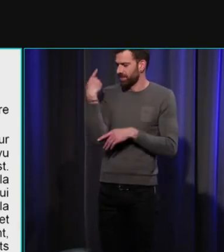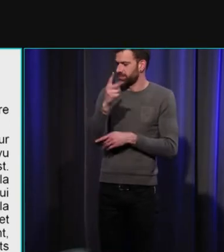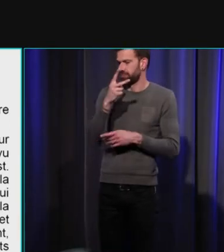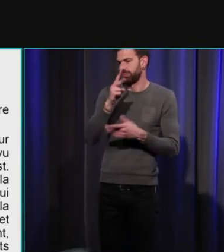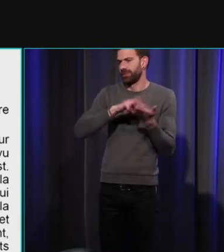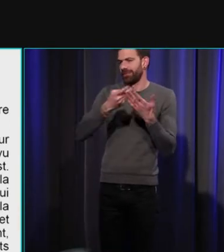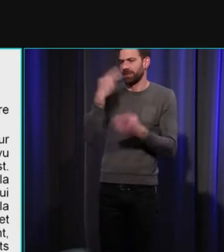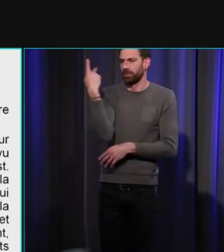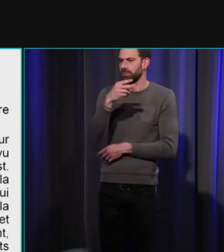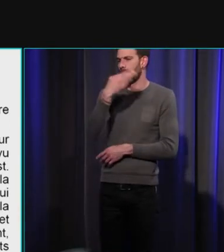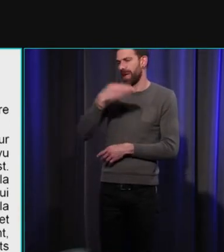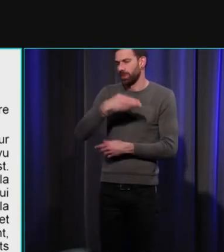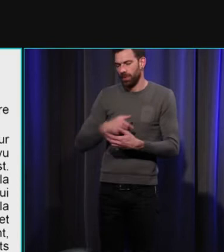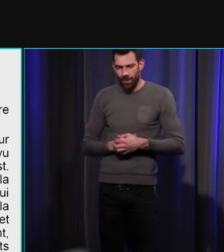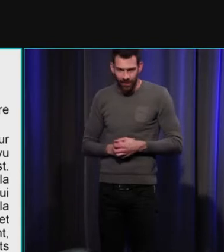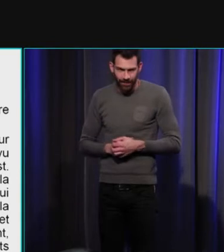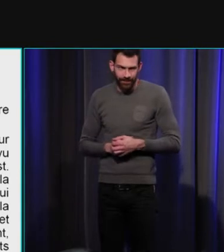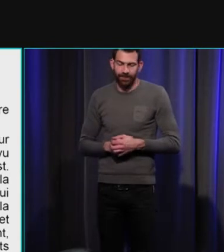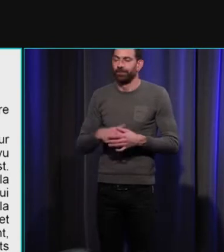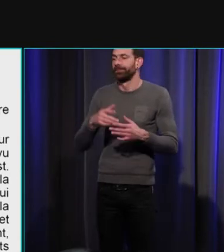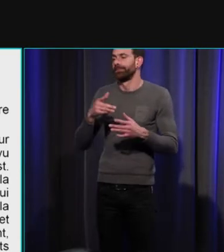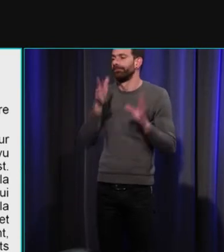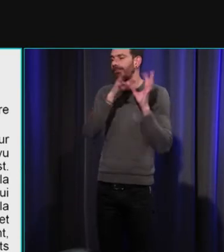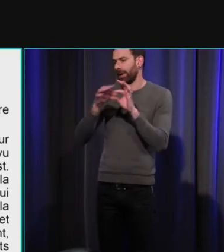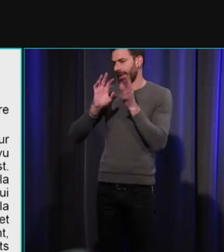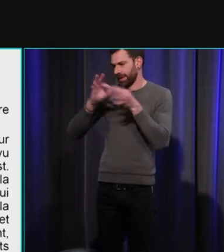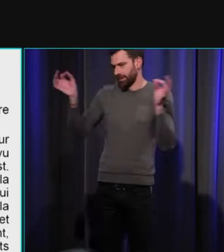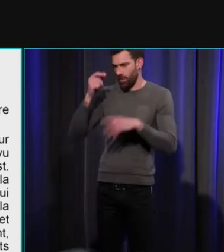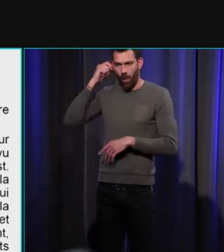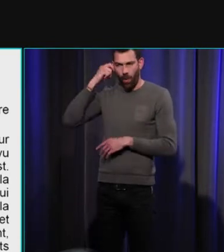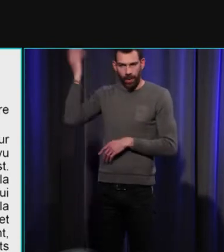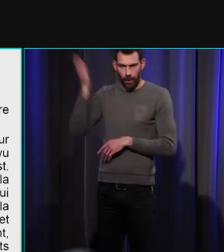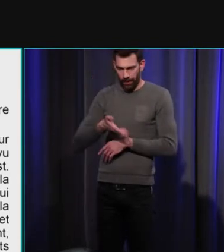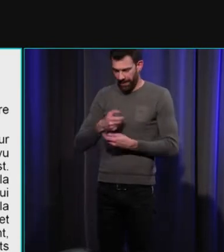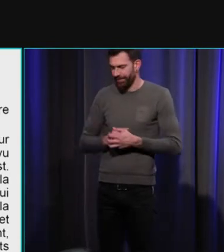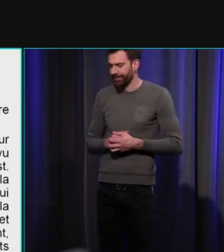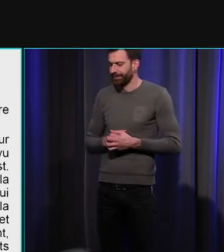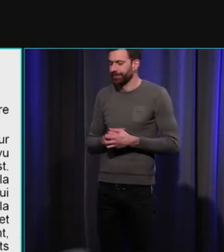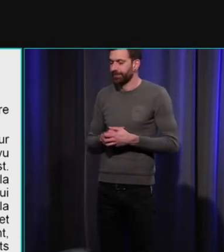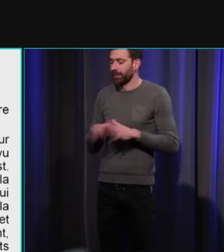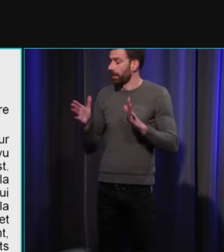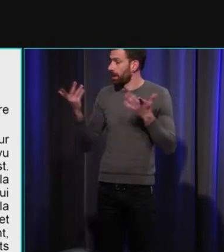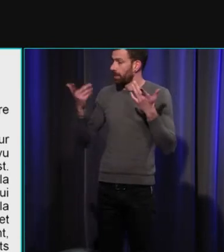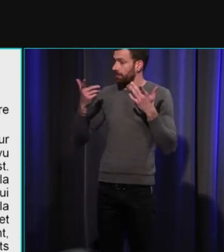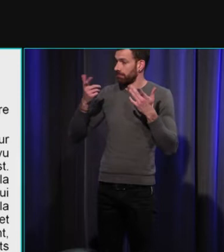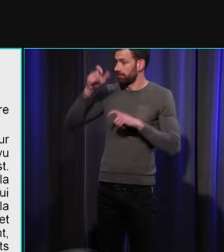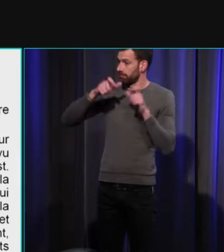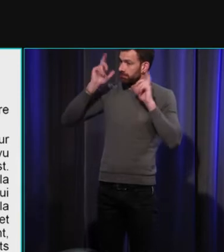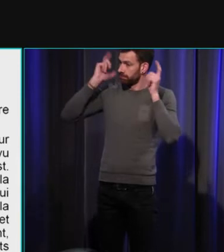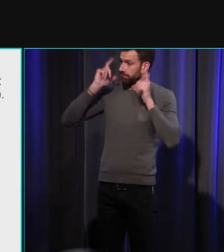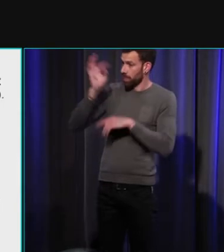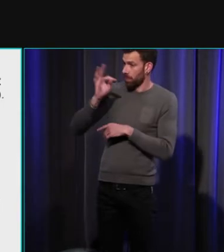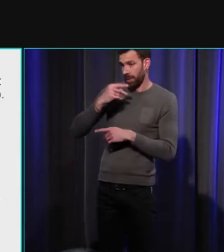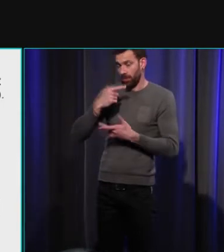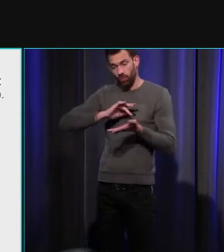de les lui aurait coupé de malthus eux affirment les templiers en revanche toutes les lois et tous les droits permettent de repousser